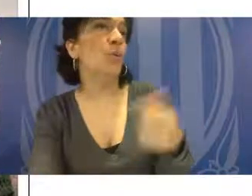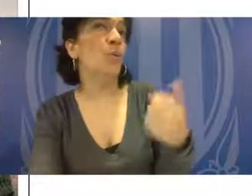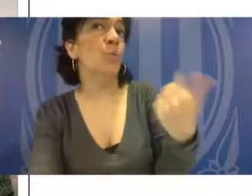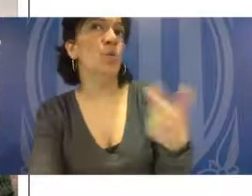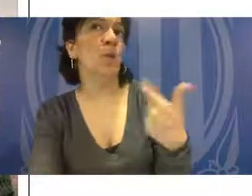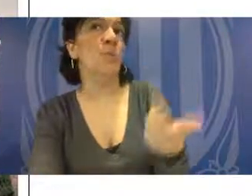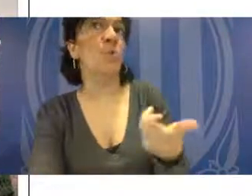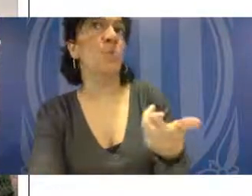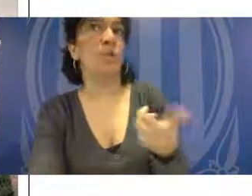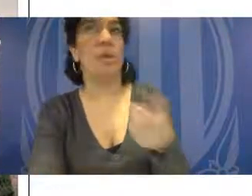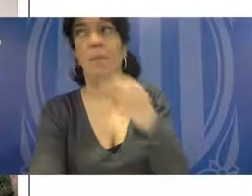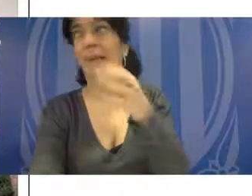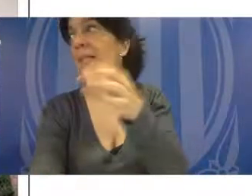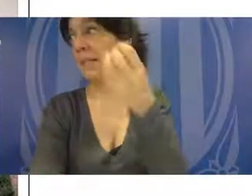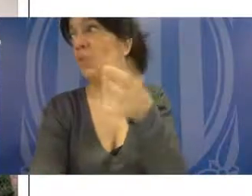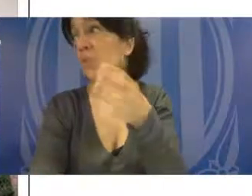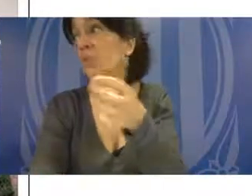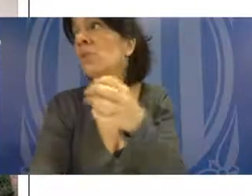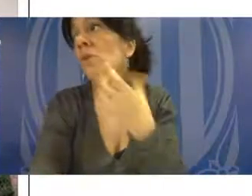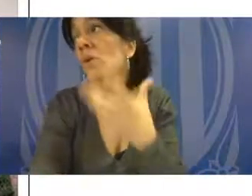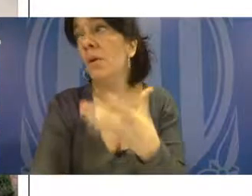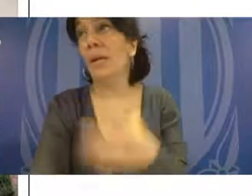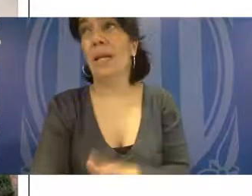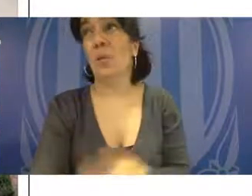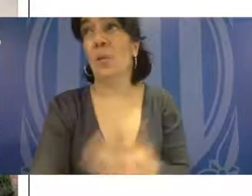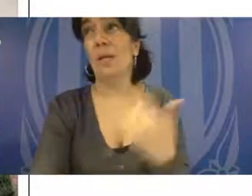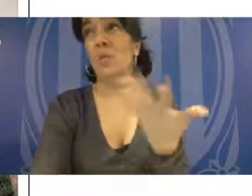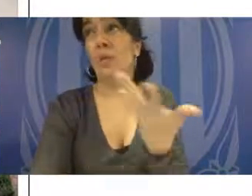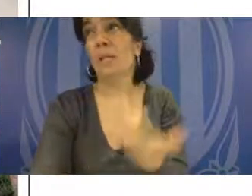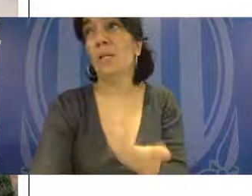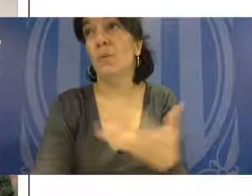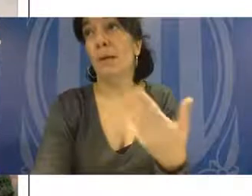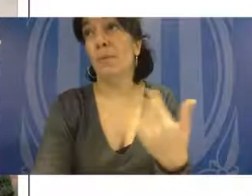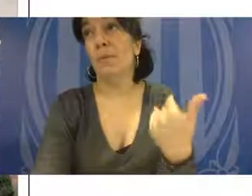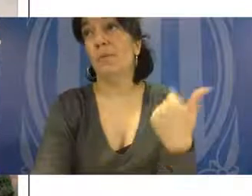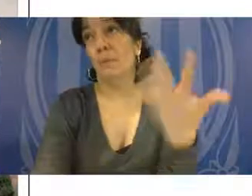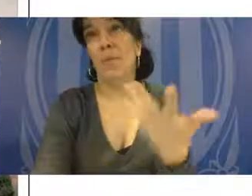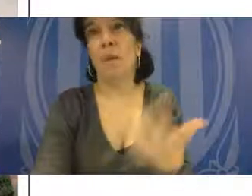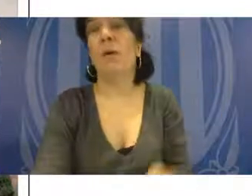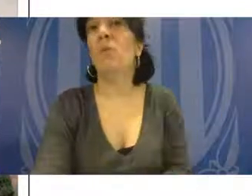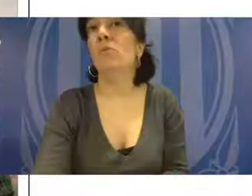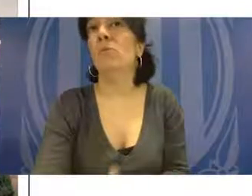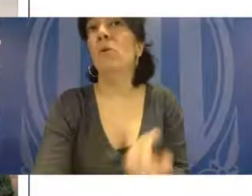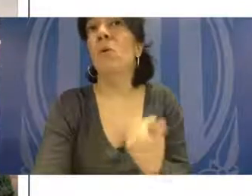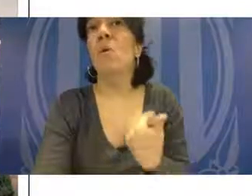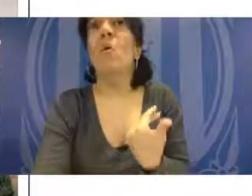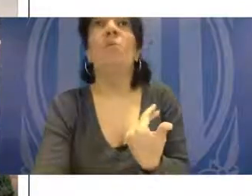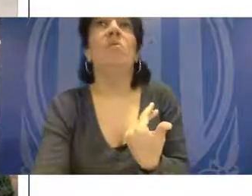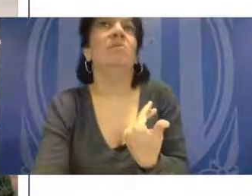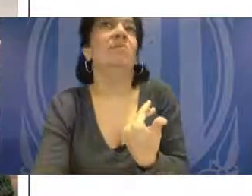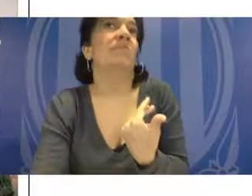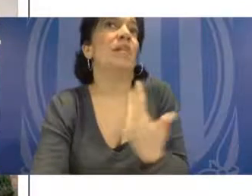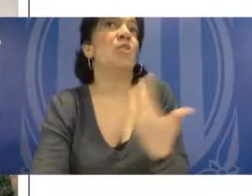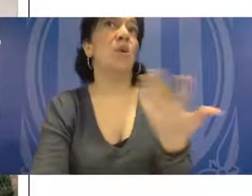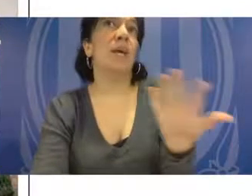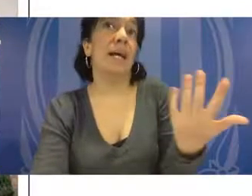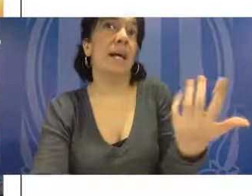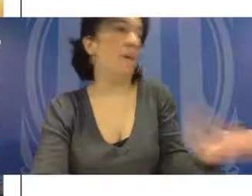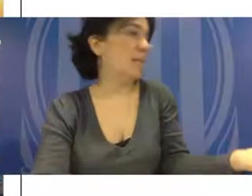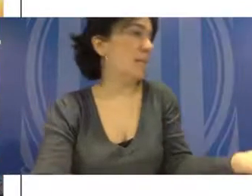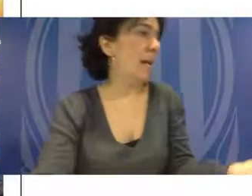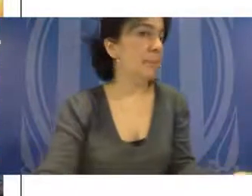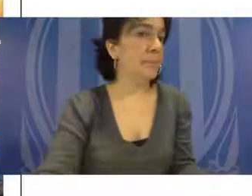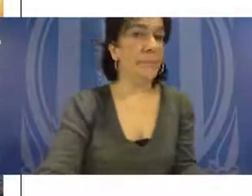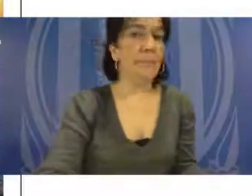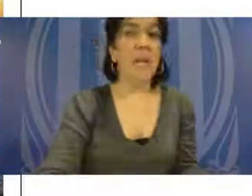no promocionem o impulsem, han de ser accions de les quals nosaltres hi vulguem treure un ressò encara